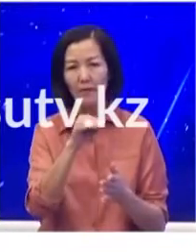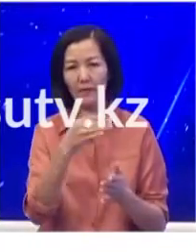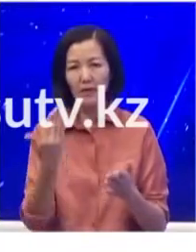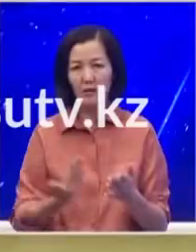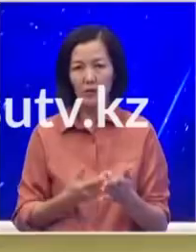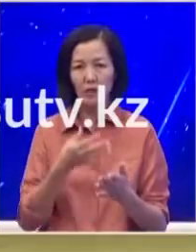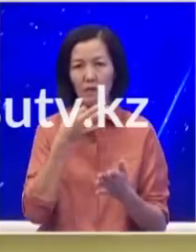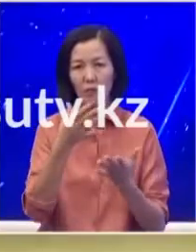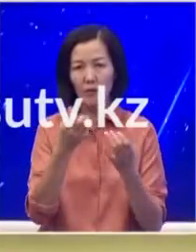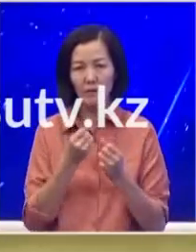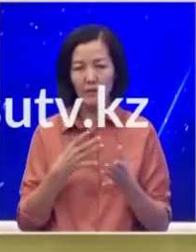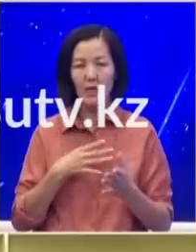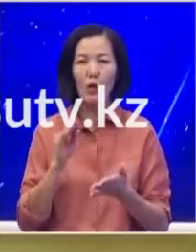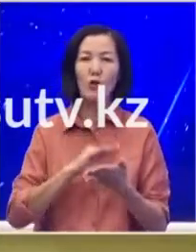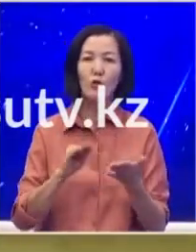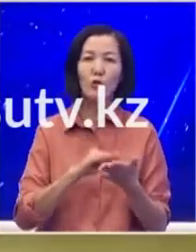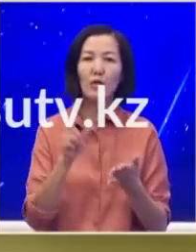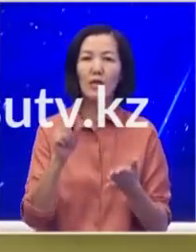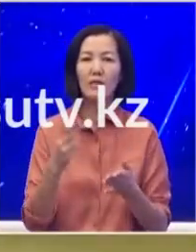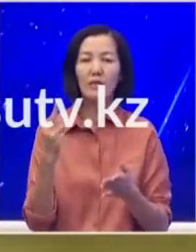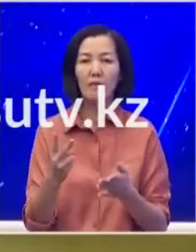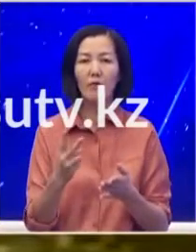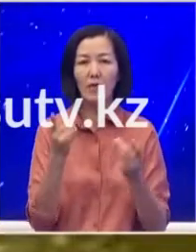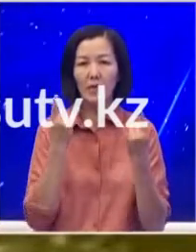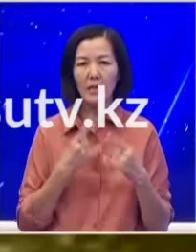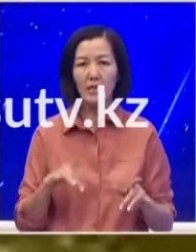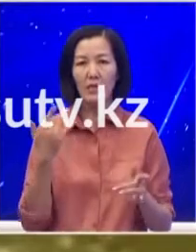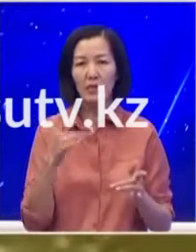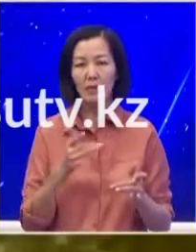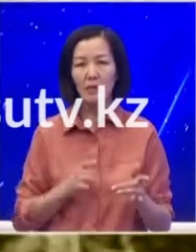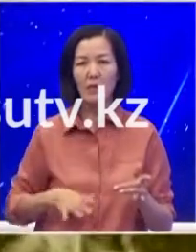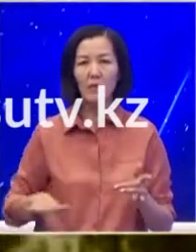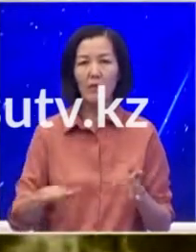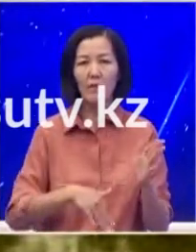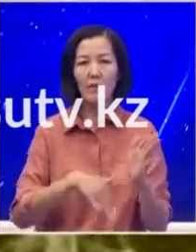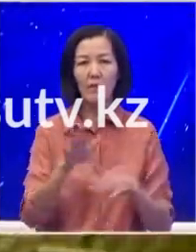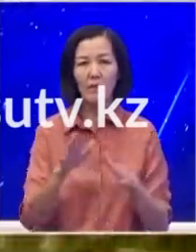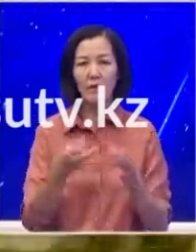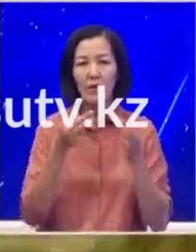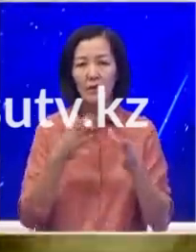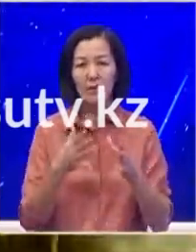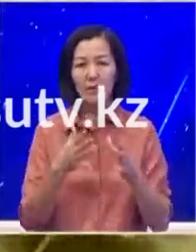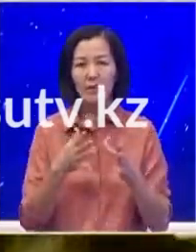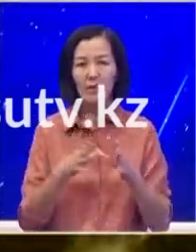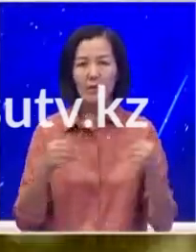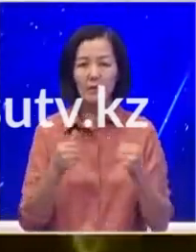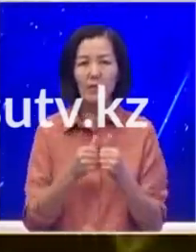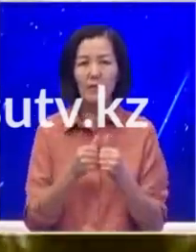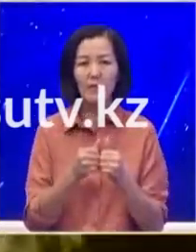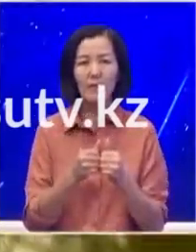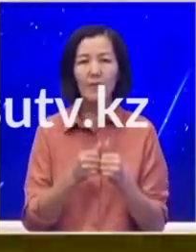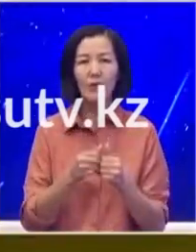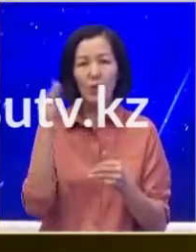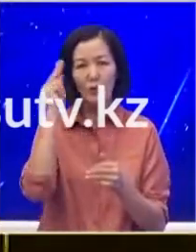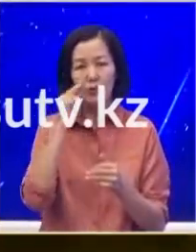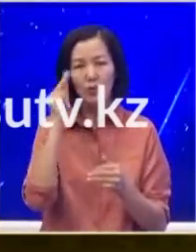жизненного. Журналистка сразу двух эпох родилась в Жамбылском районе и выросла в семье крестьян. Учеба в школе пришлась на годы войны.